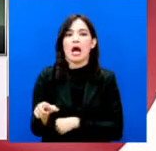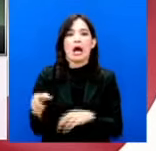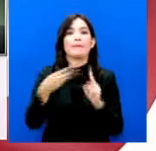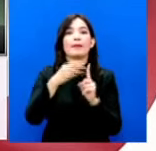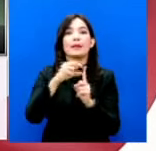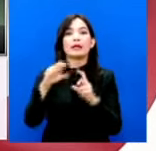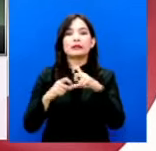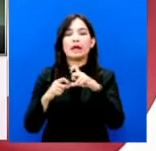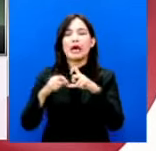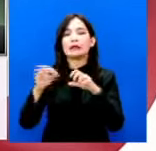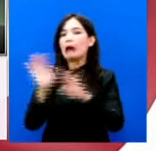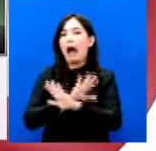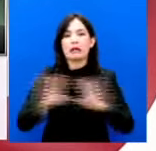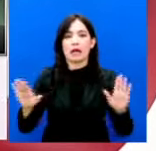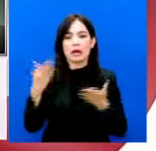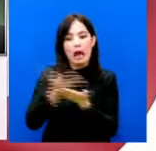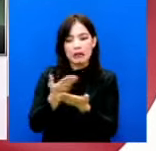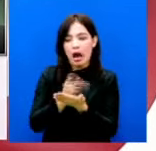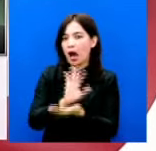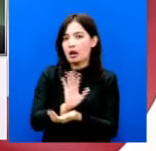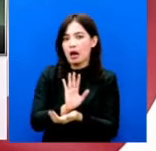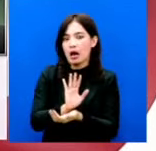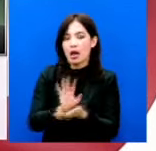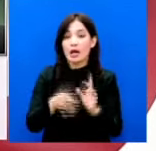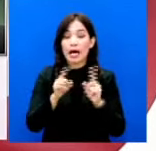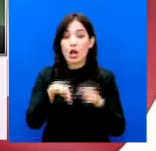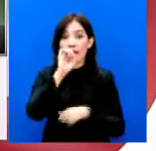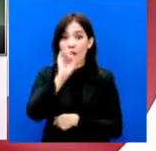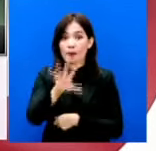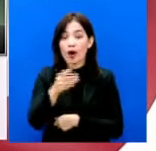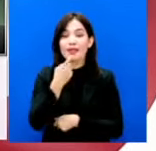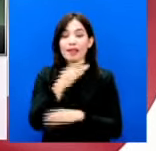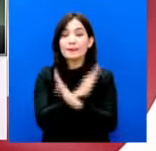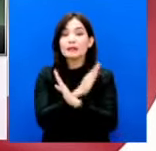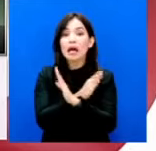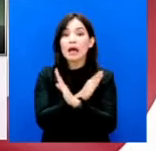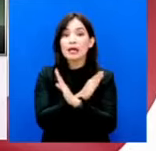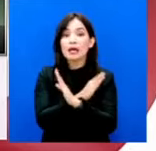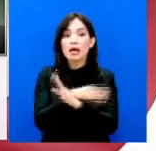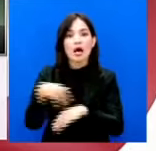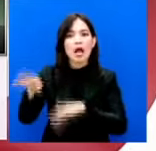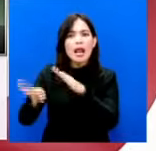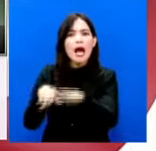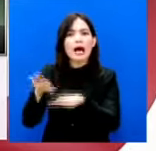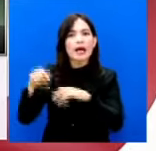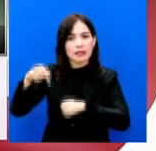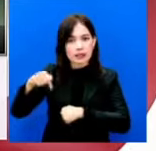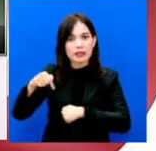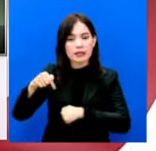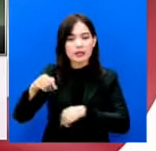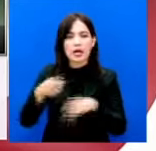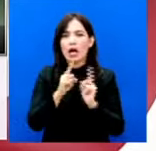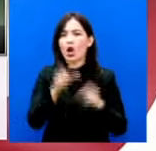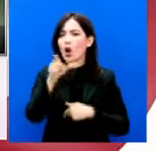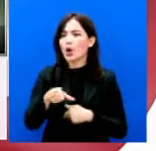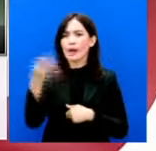sekali BPJS-nya, data BPS. Jadi kalau Bapak bahasakan tadi yang namanya tadi pencegahan, langkah yang harus diambil dulu ini. Kadang-kadang kalau orang